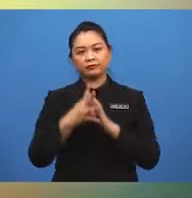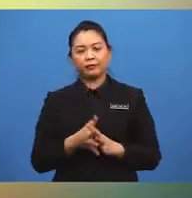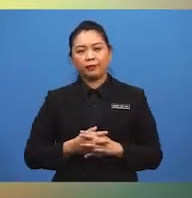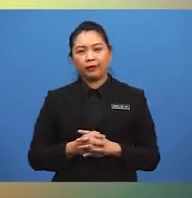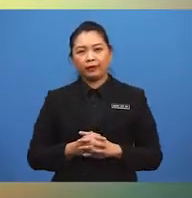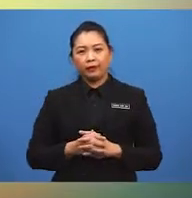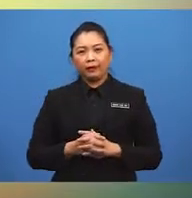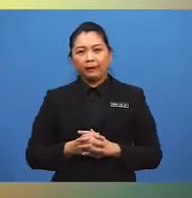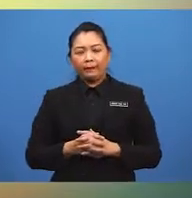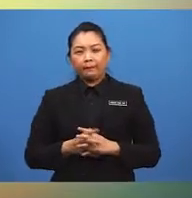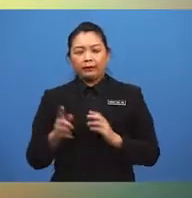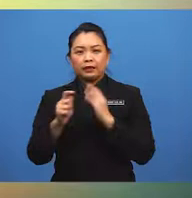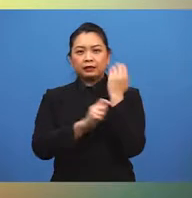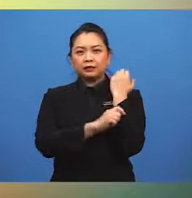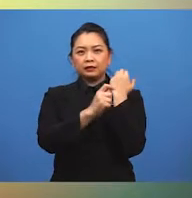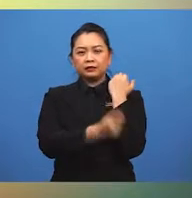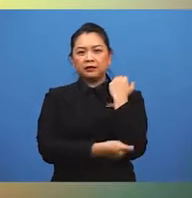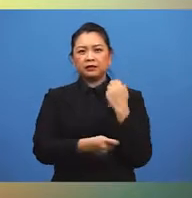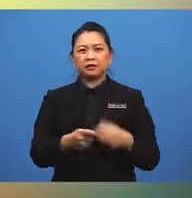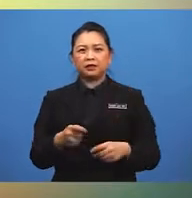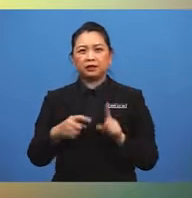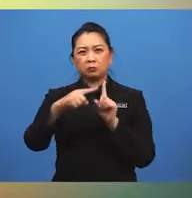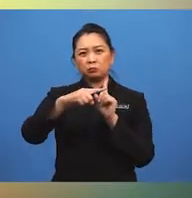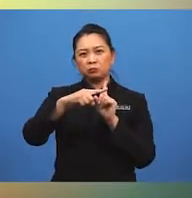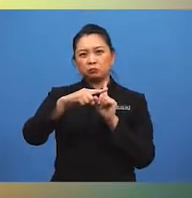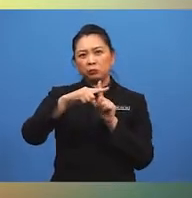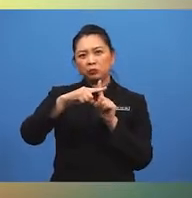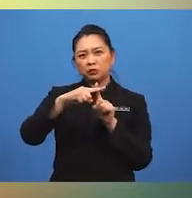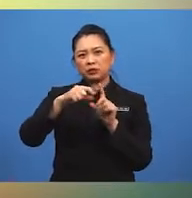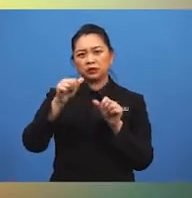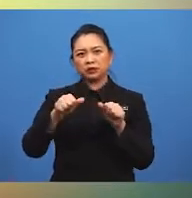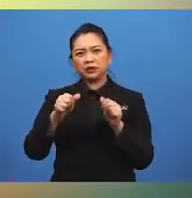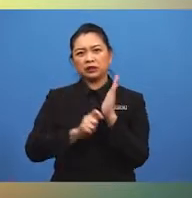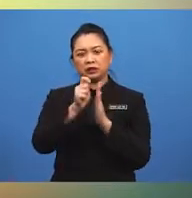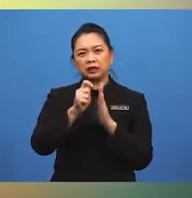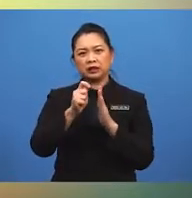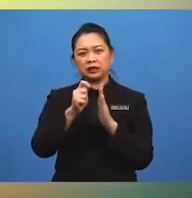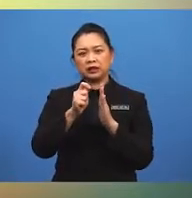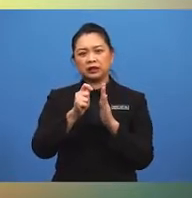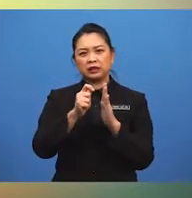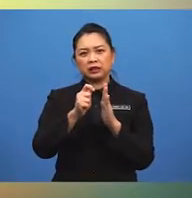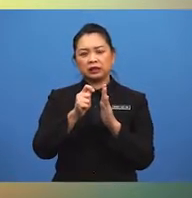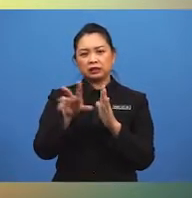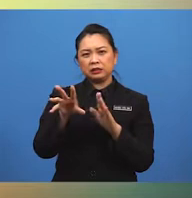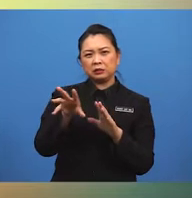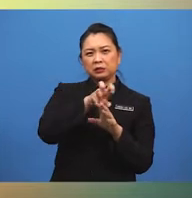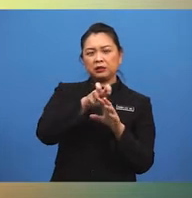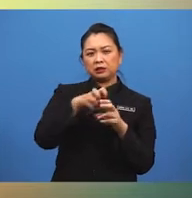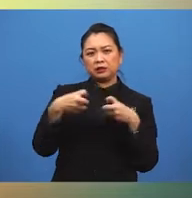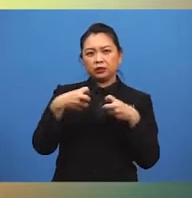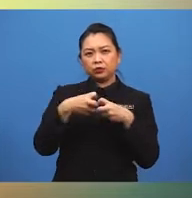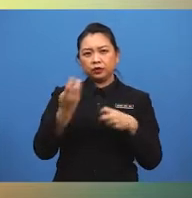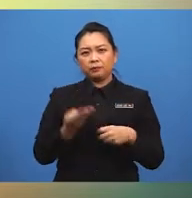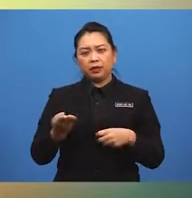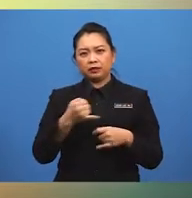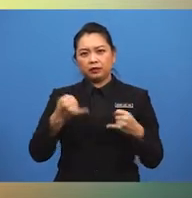Tenaga keupayaan positif yang tinggi di terminal menarik elektron dalam